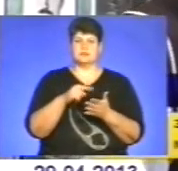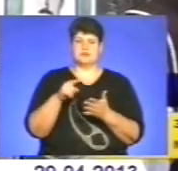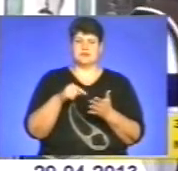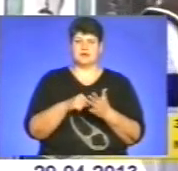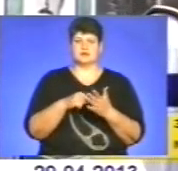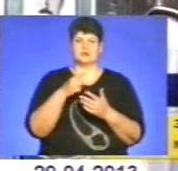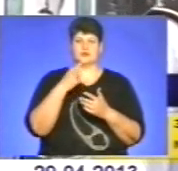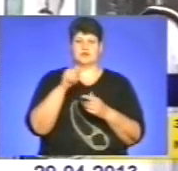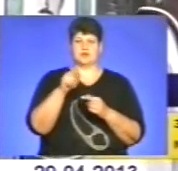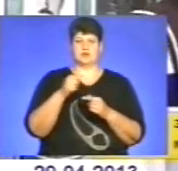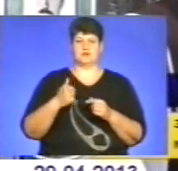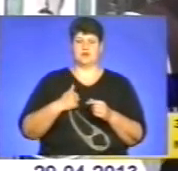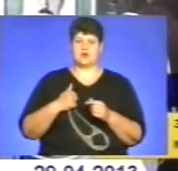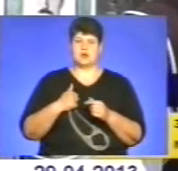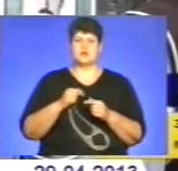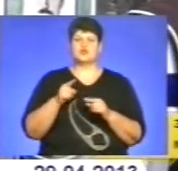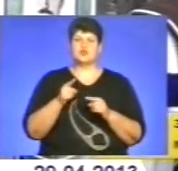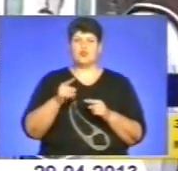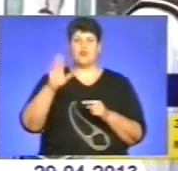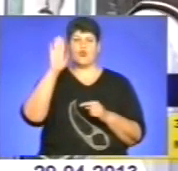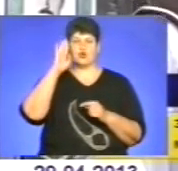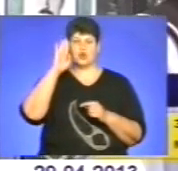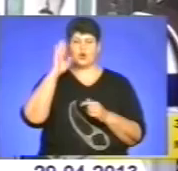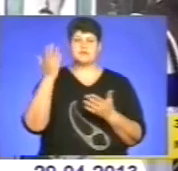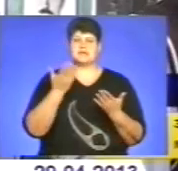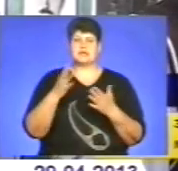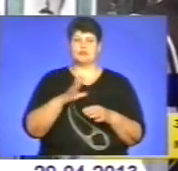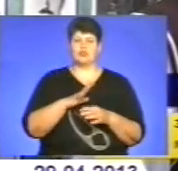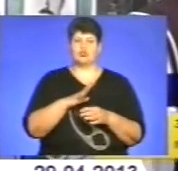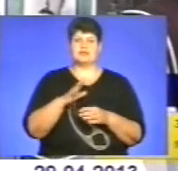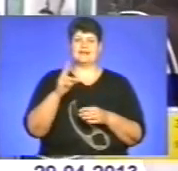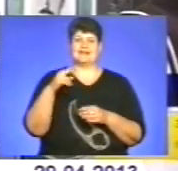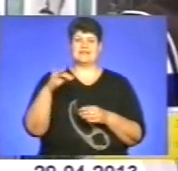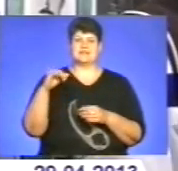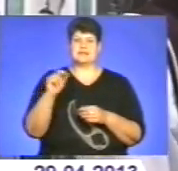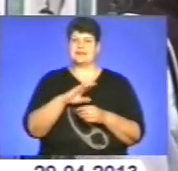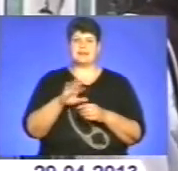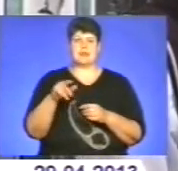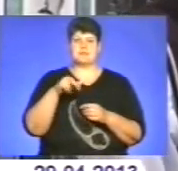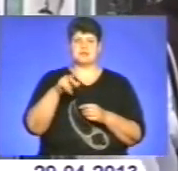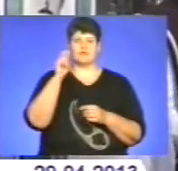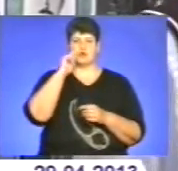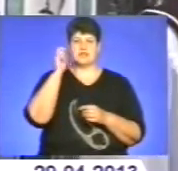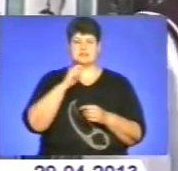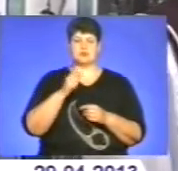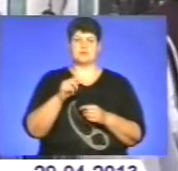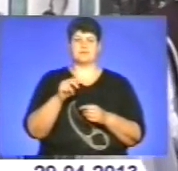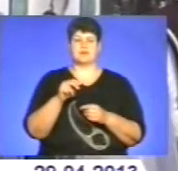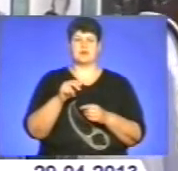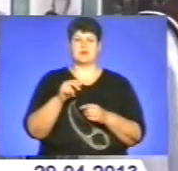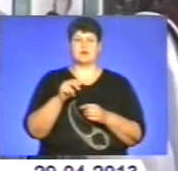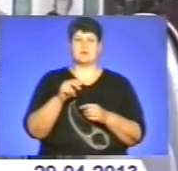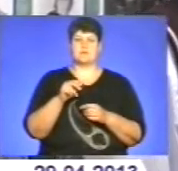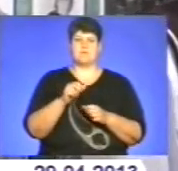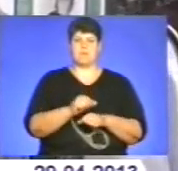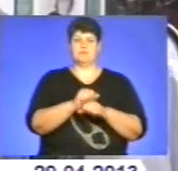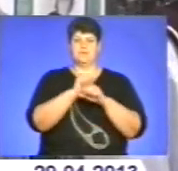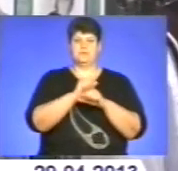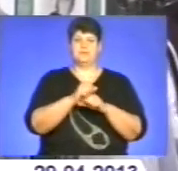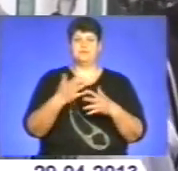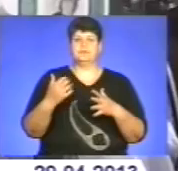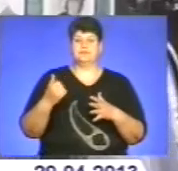власне, її воякам. Тобто, чому хлопці, які були дивізійниками, не відправилися в Українську повстанську армію, яка воювала тільки